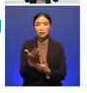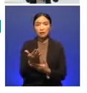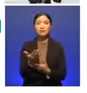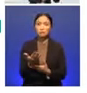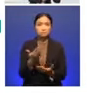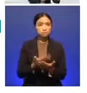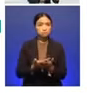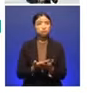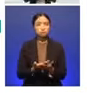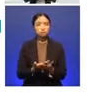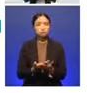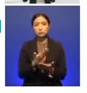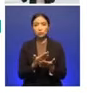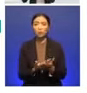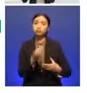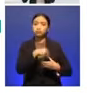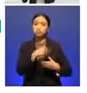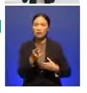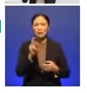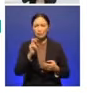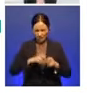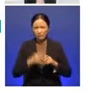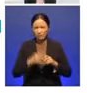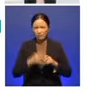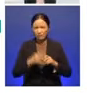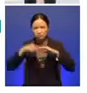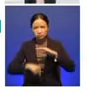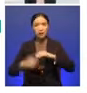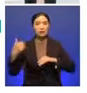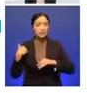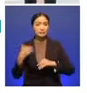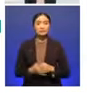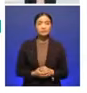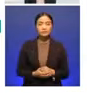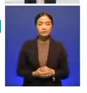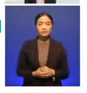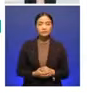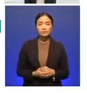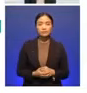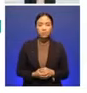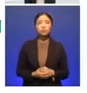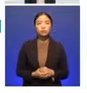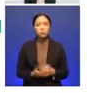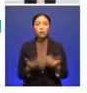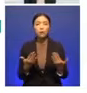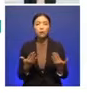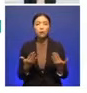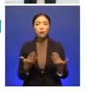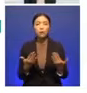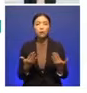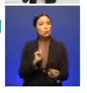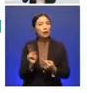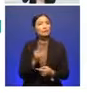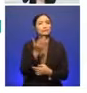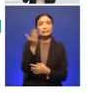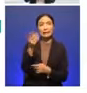ได้เนี่ยฉายภาพส่วนเดียวนะแต่มันยังมีปัญหาที่ลึกกว่านั้นนะครับเราเรียกกันว่าอัตราการพึ่งพิงอัตราการพึ่งพิงหมายความว่าอะไ